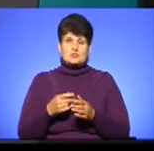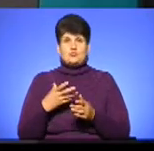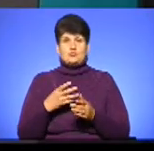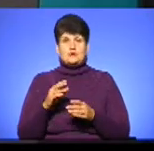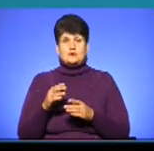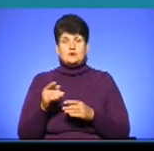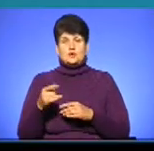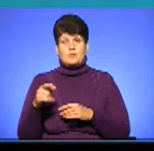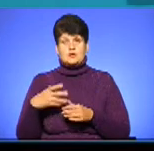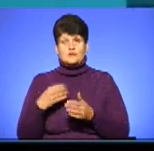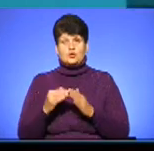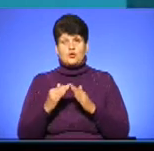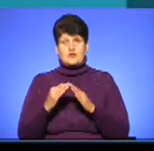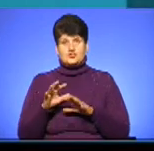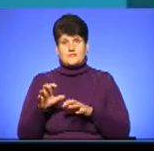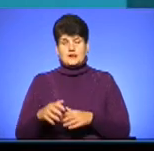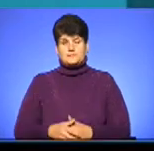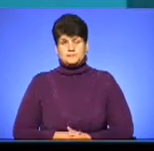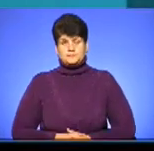тварин.